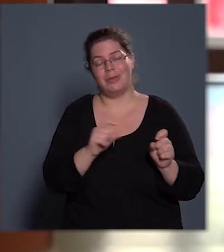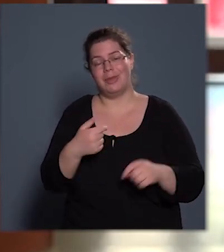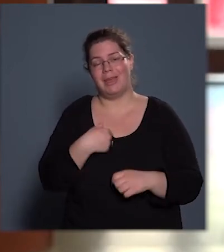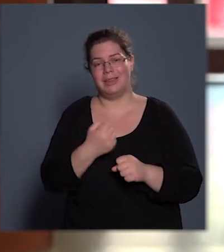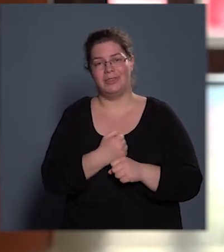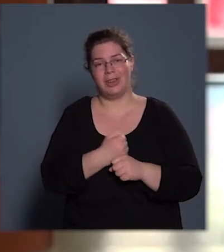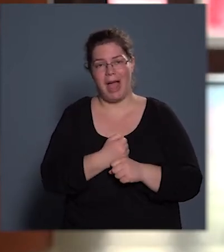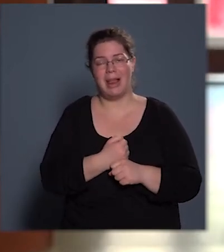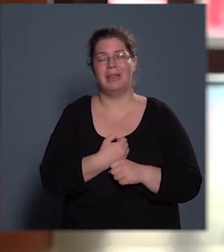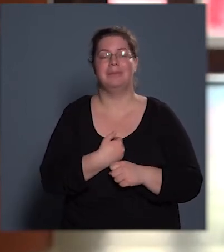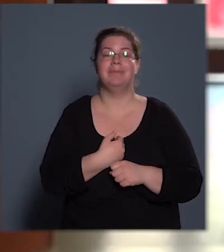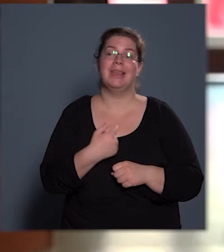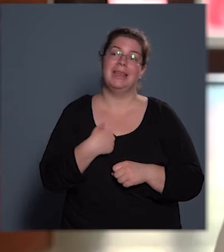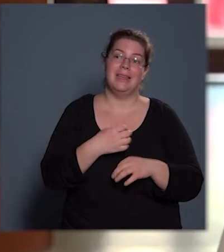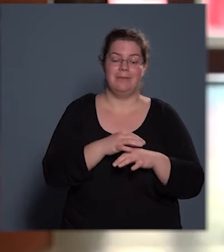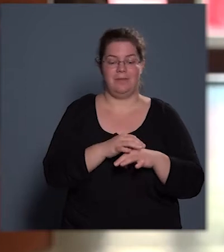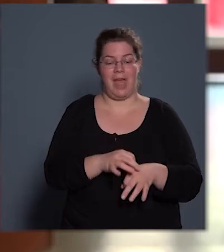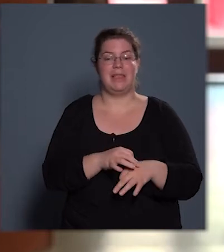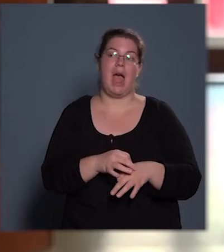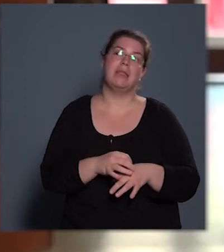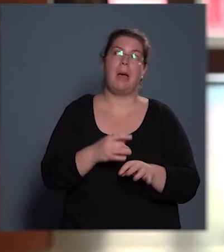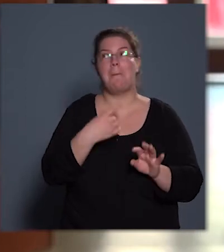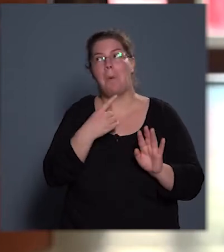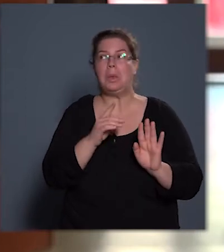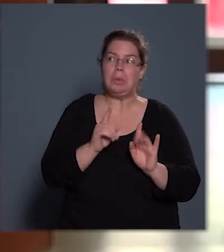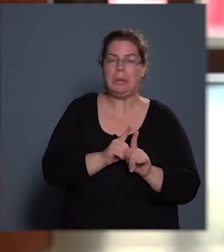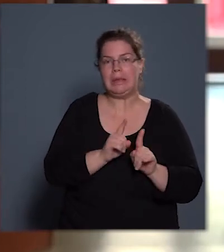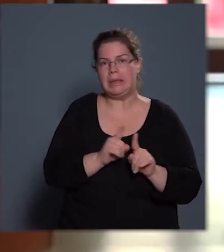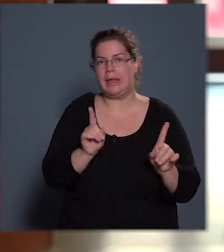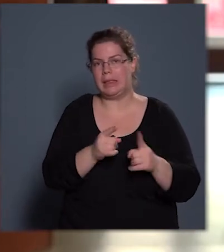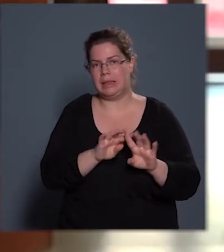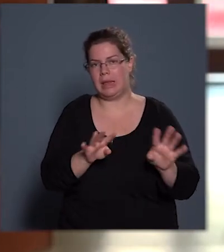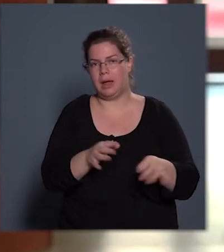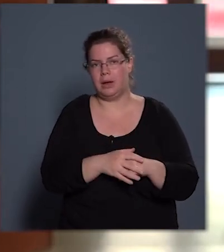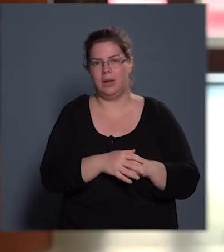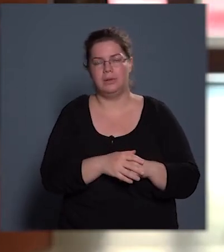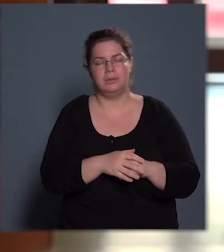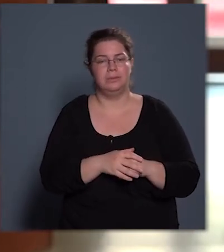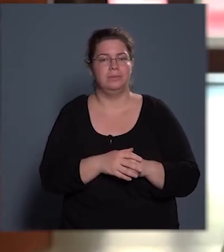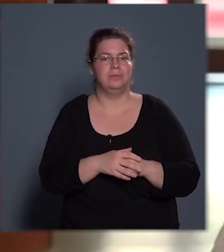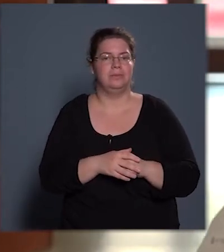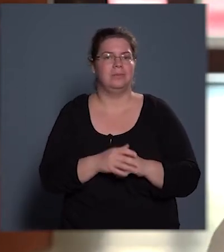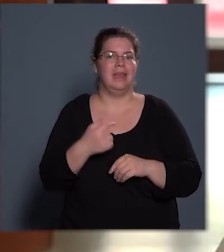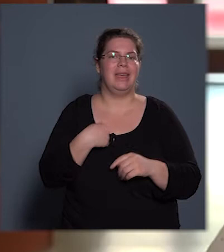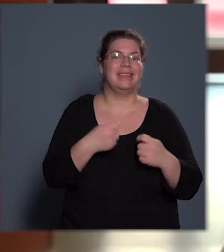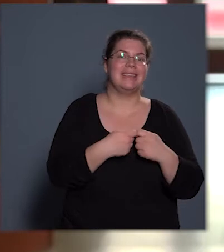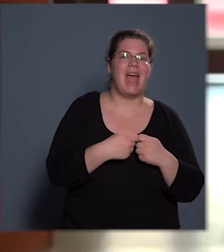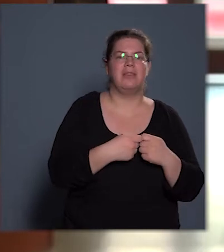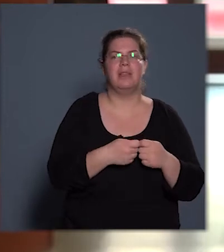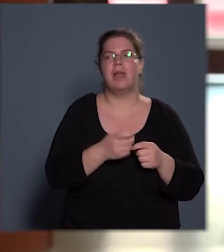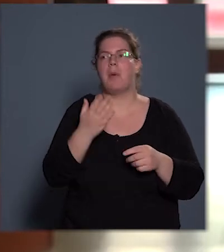tehát én vezetem mondjuk így az énekkart, hogy én szervezem meg,